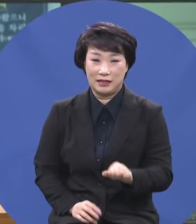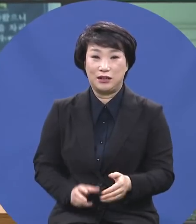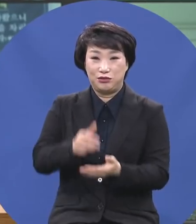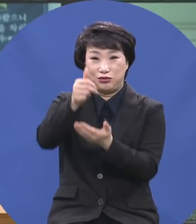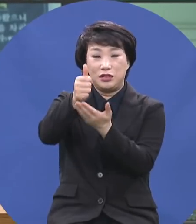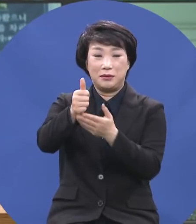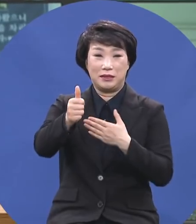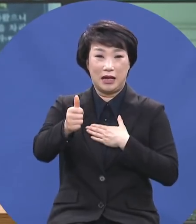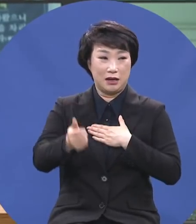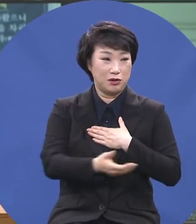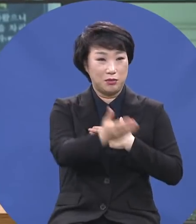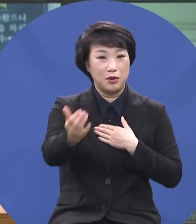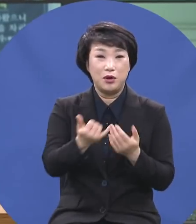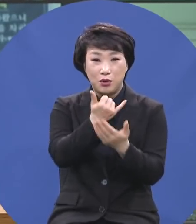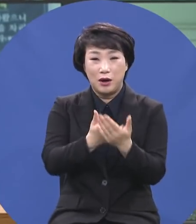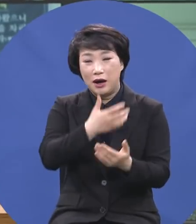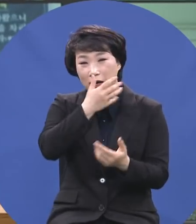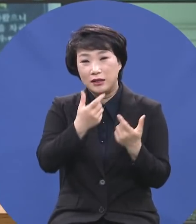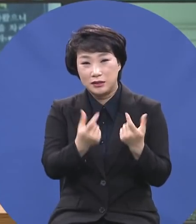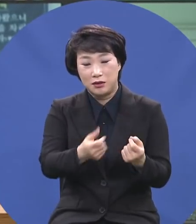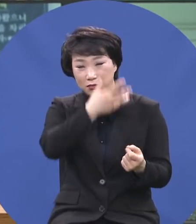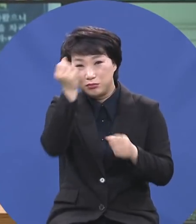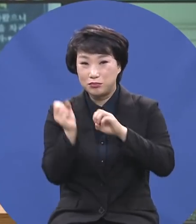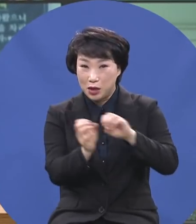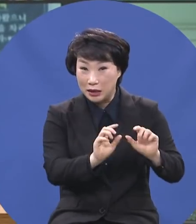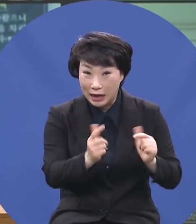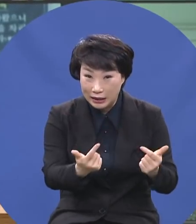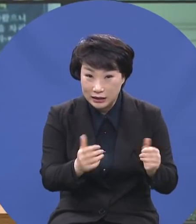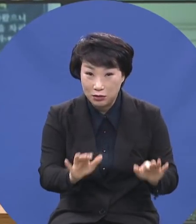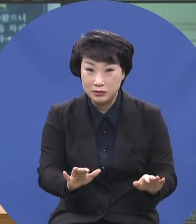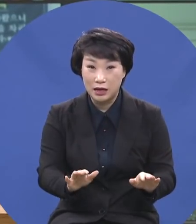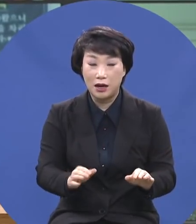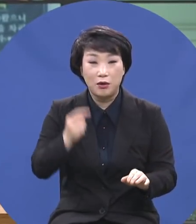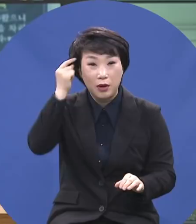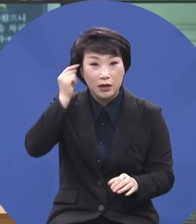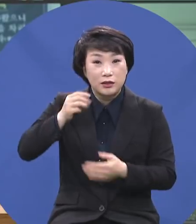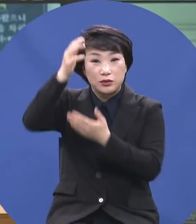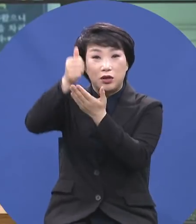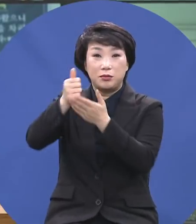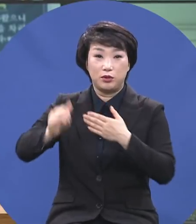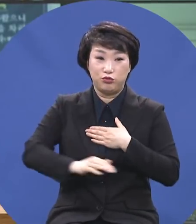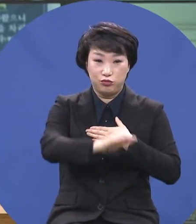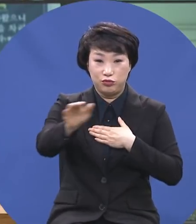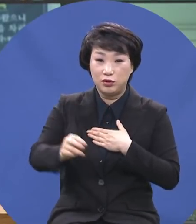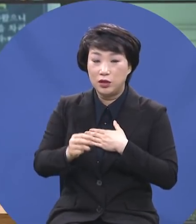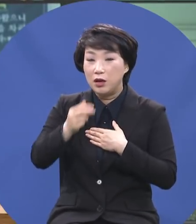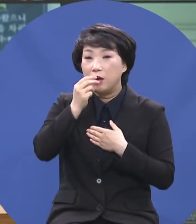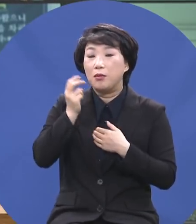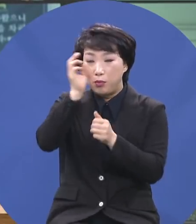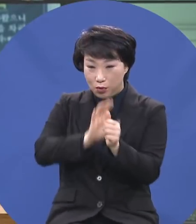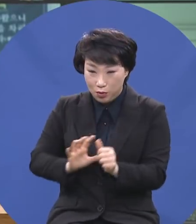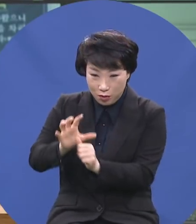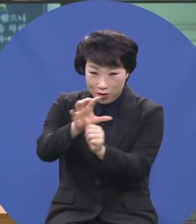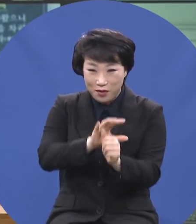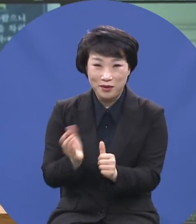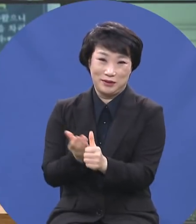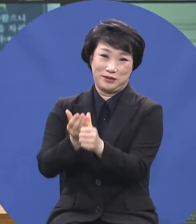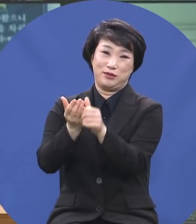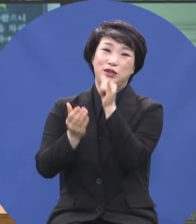주님이 고와 같이 버려두지 않는다는 말은 성령은 우리를 절대 보호자처럼